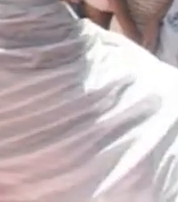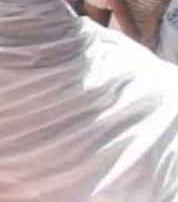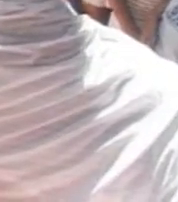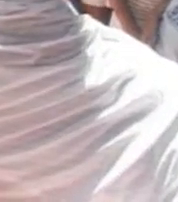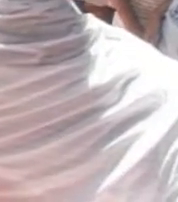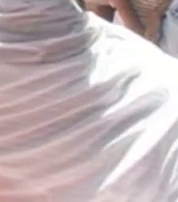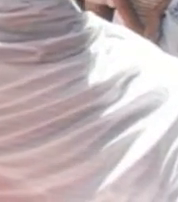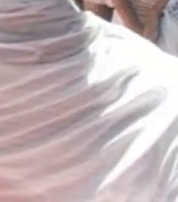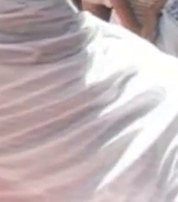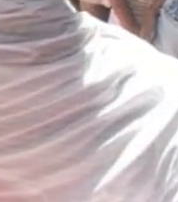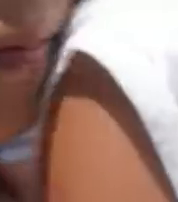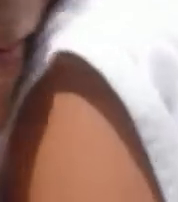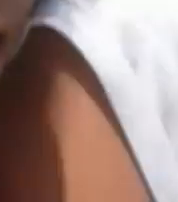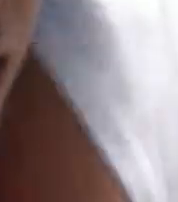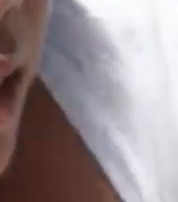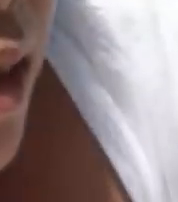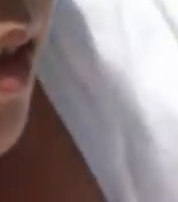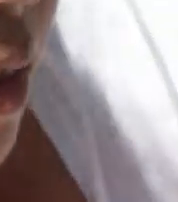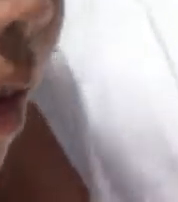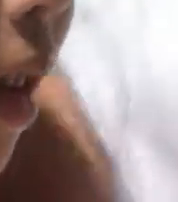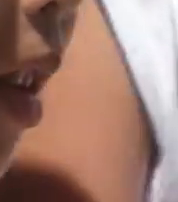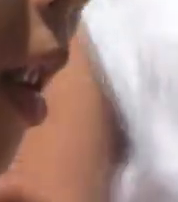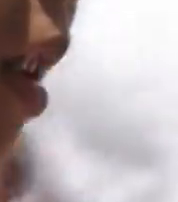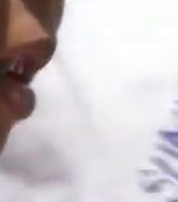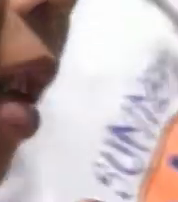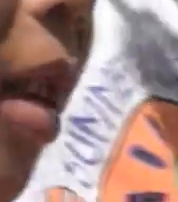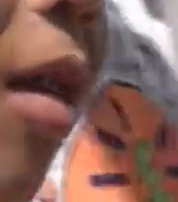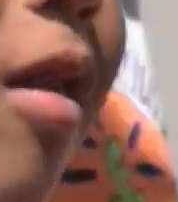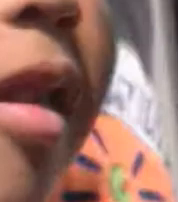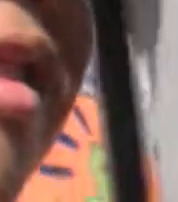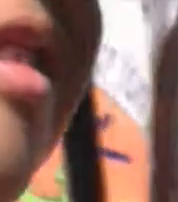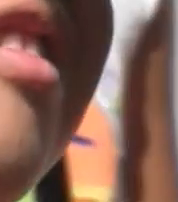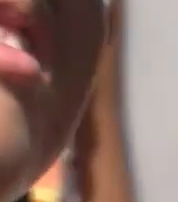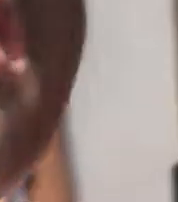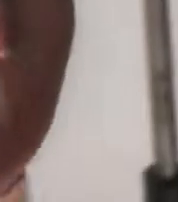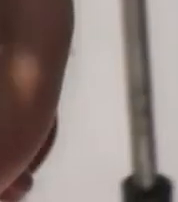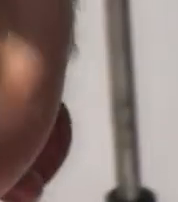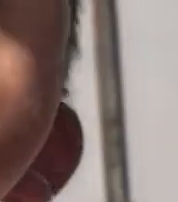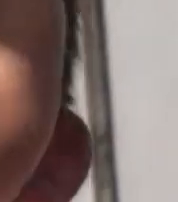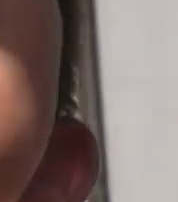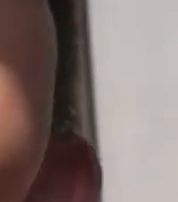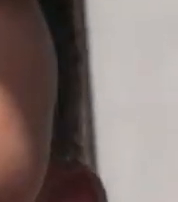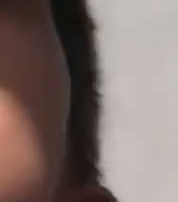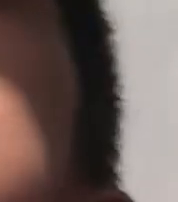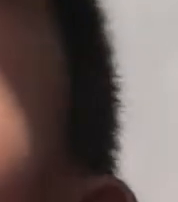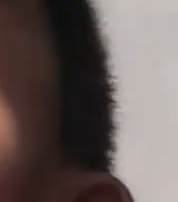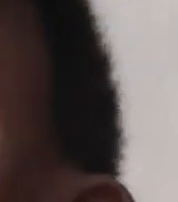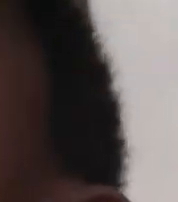見えるんです。 それじゃあ交代して次の方どうぞ。